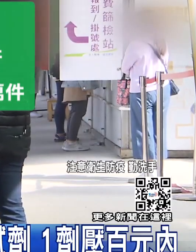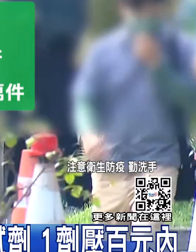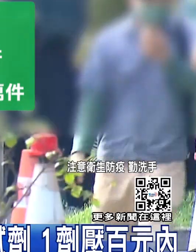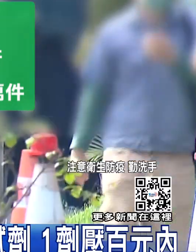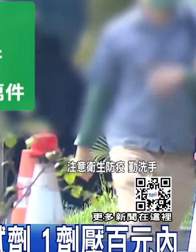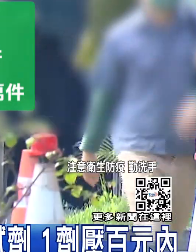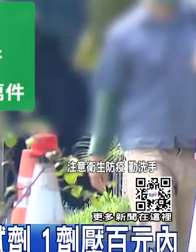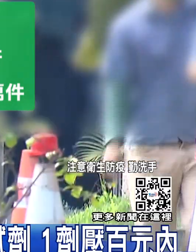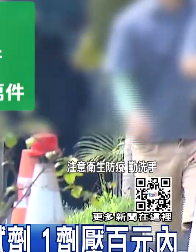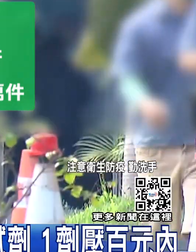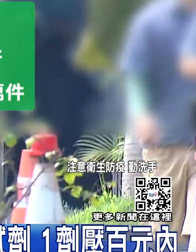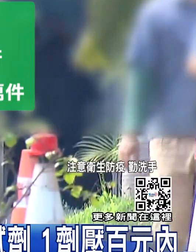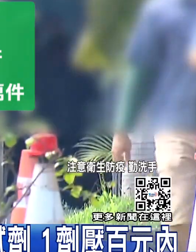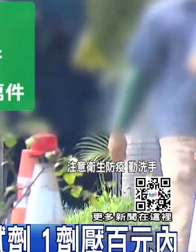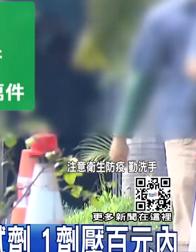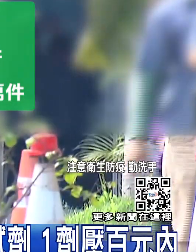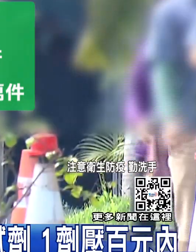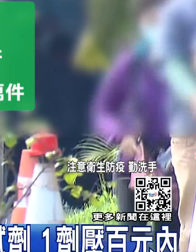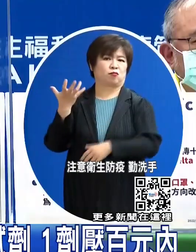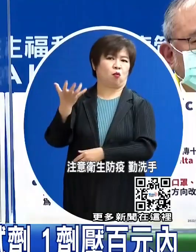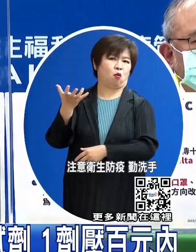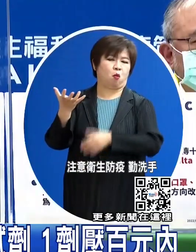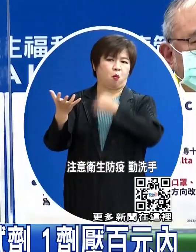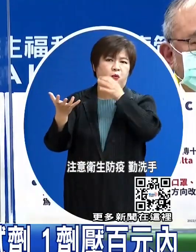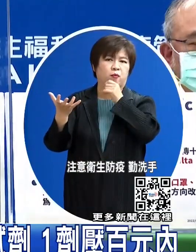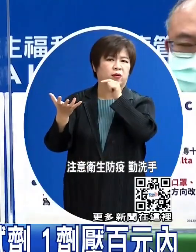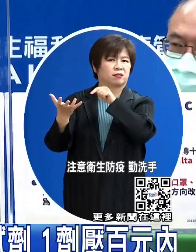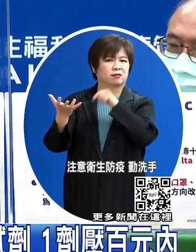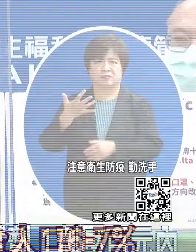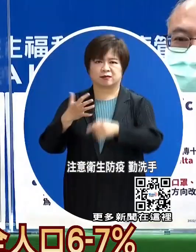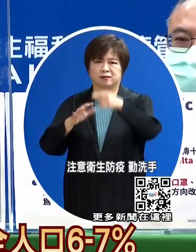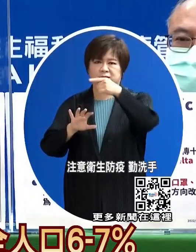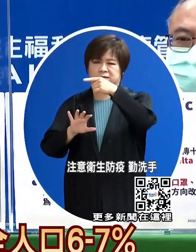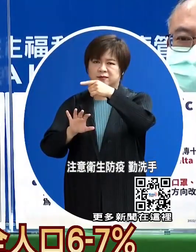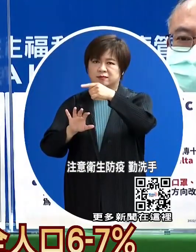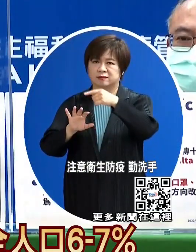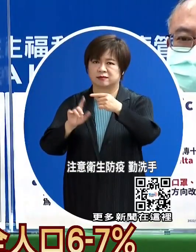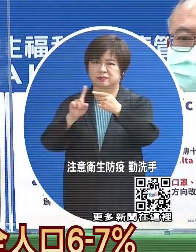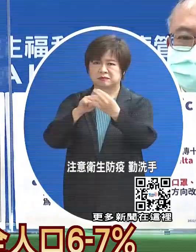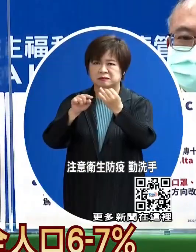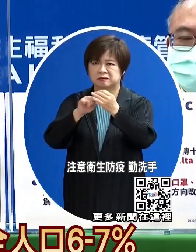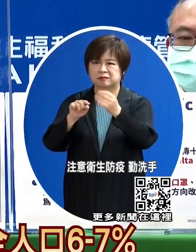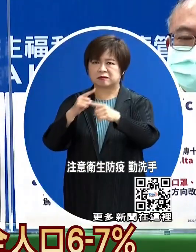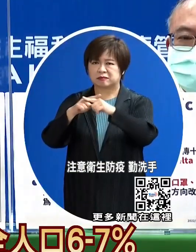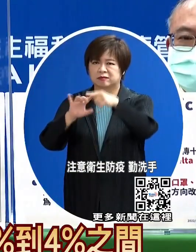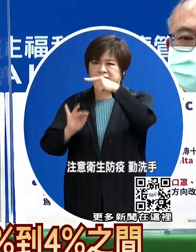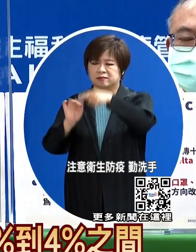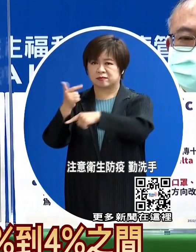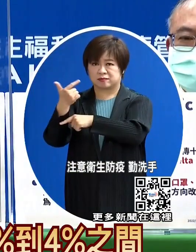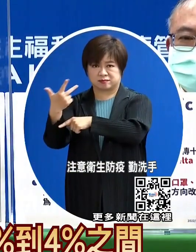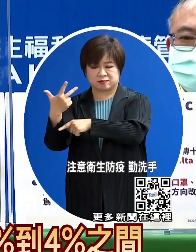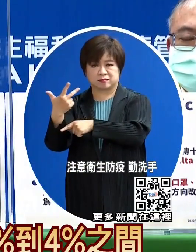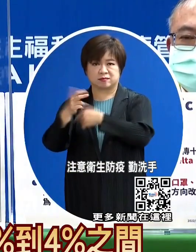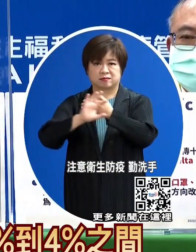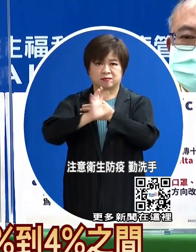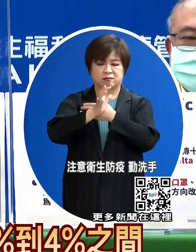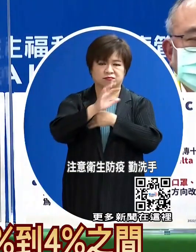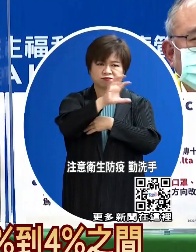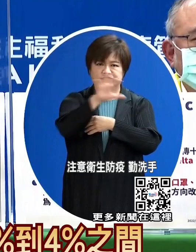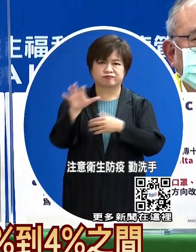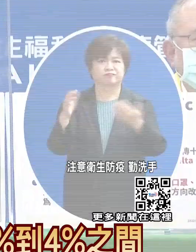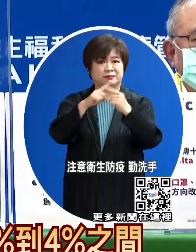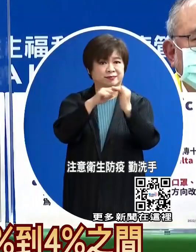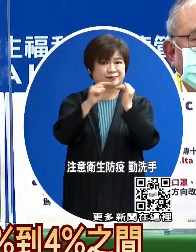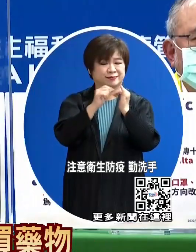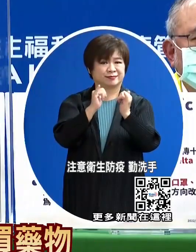2.7万件，现在已经来到19.4万件。还有口服药， 英国大概准备的全人口6-7%，那其他国家大概都是